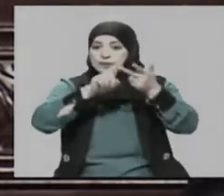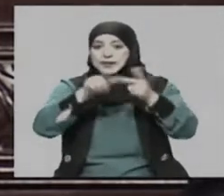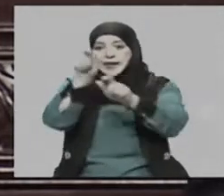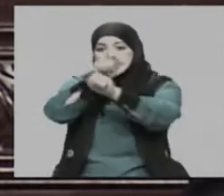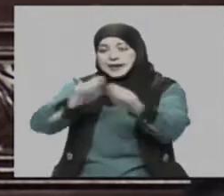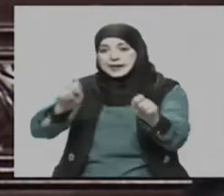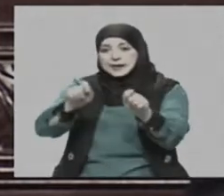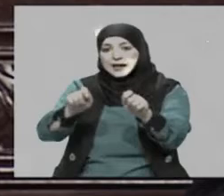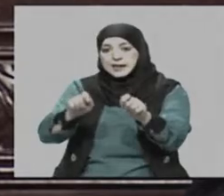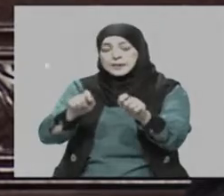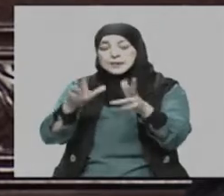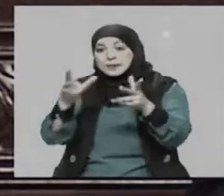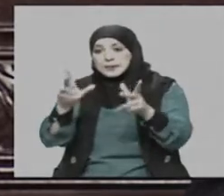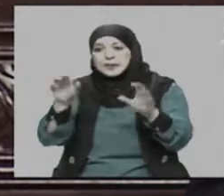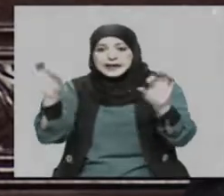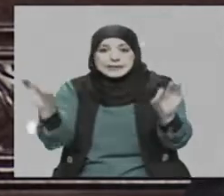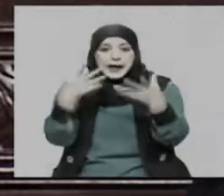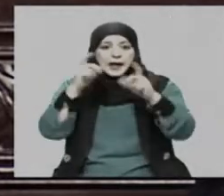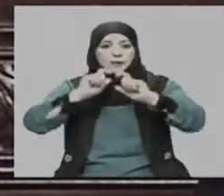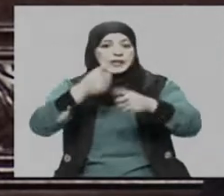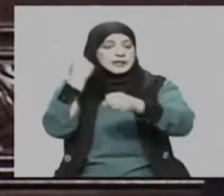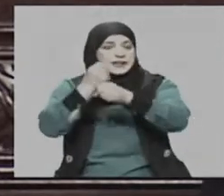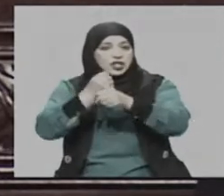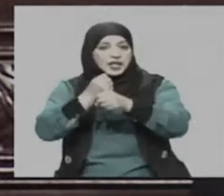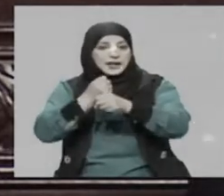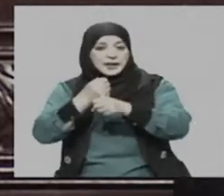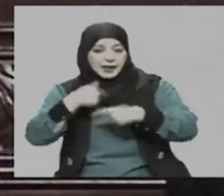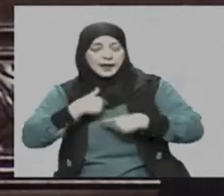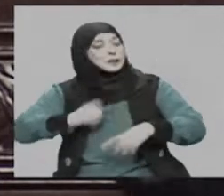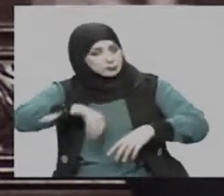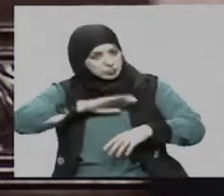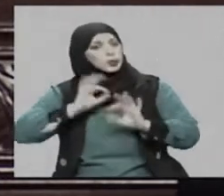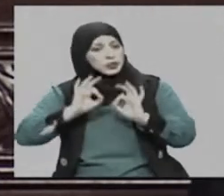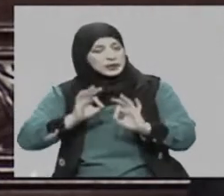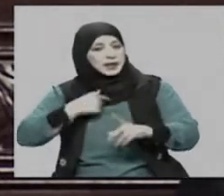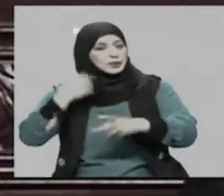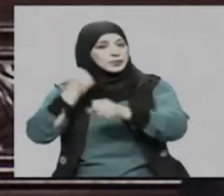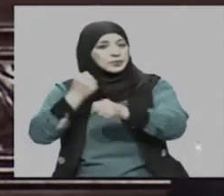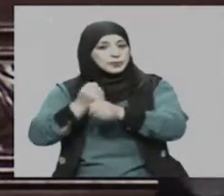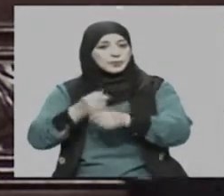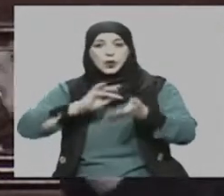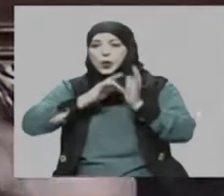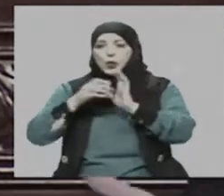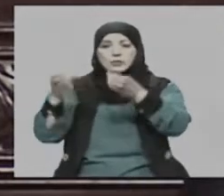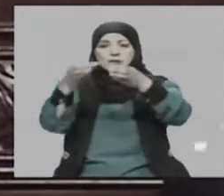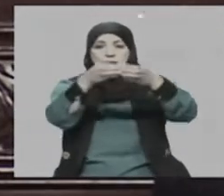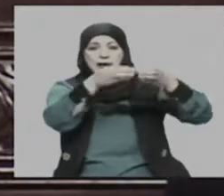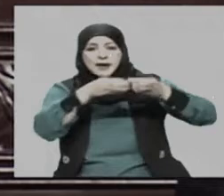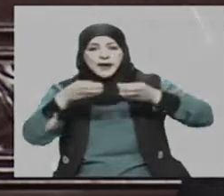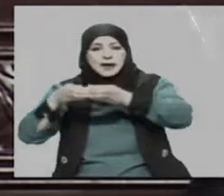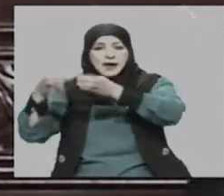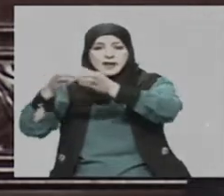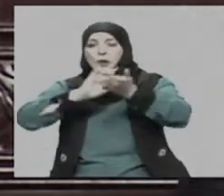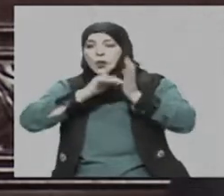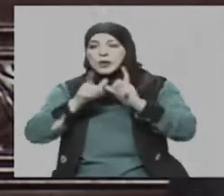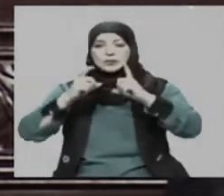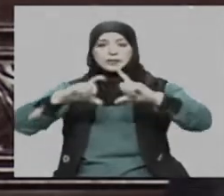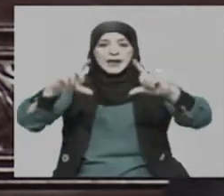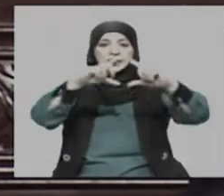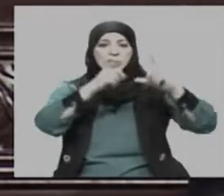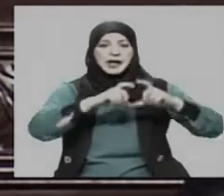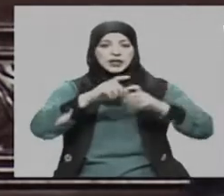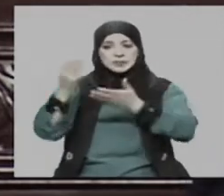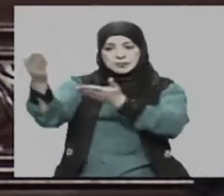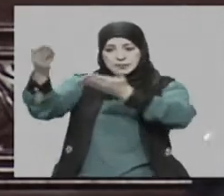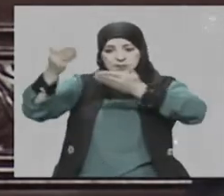تحترم تخلق تبدع هذا اللي قمنا به وكل الهيئات وتبارك الله كل اللجان تنجم